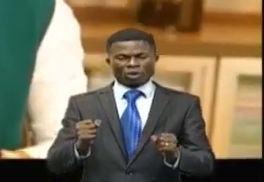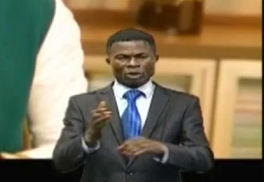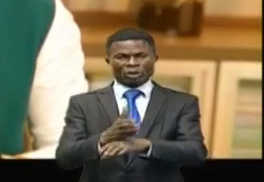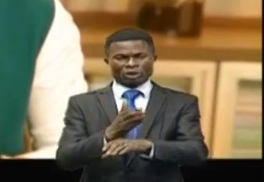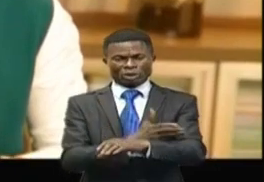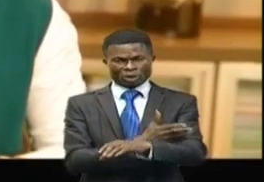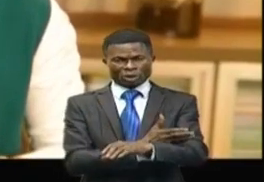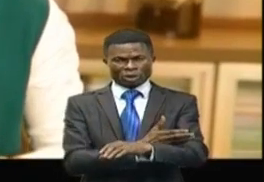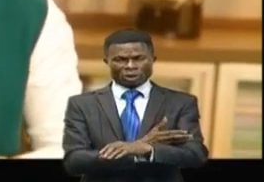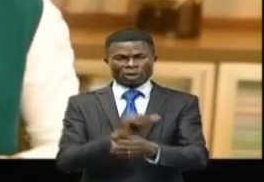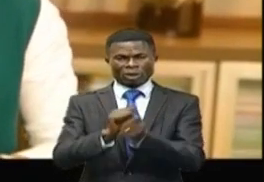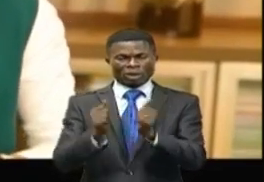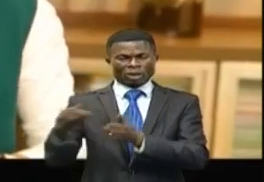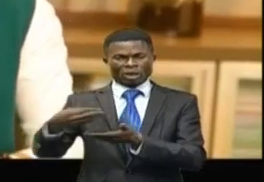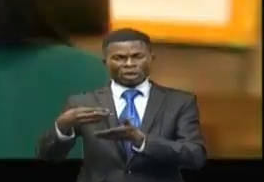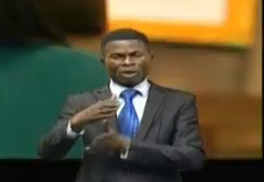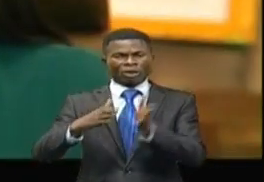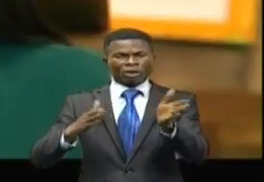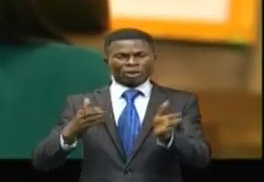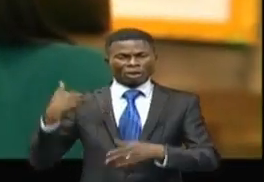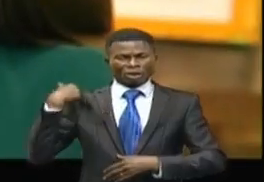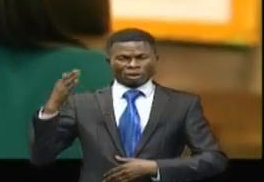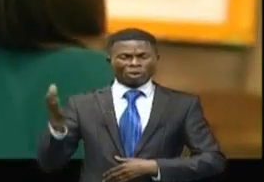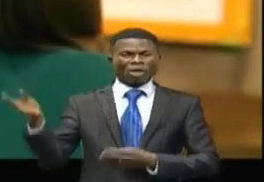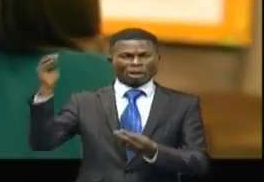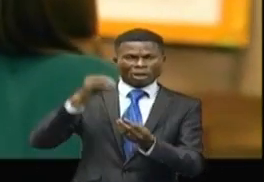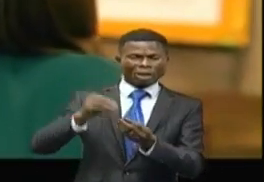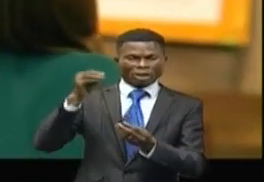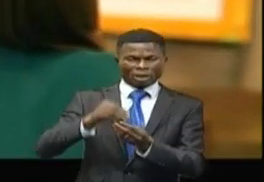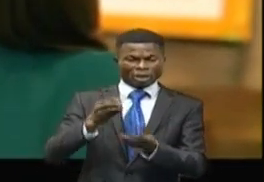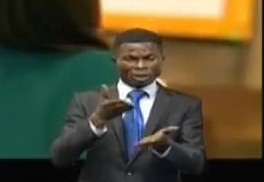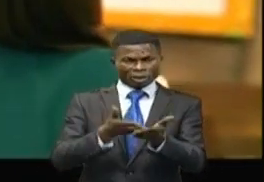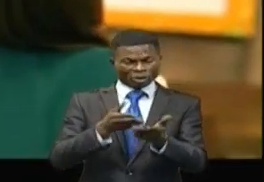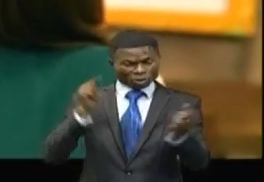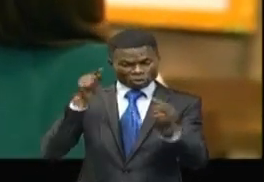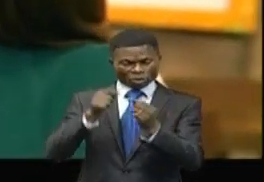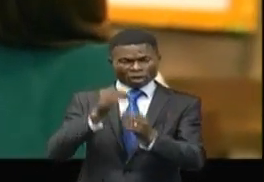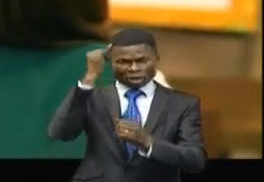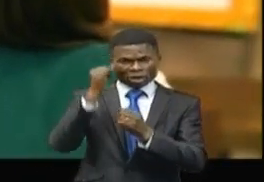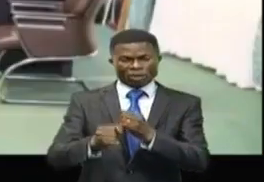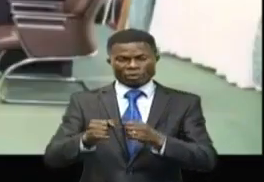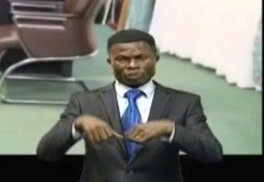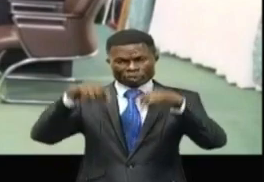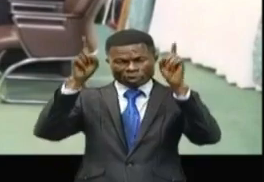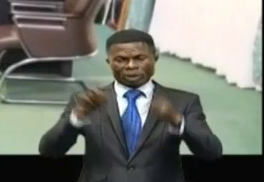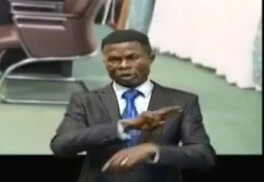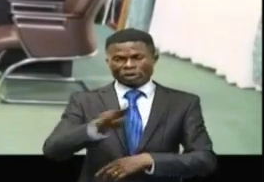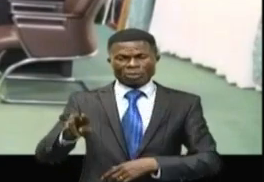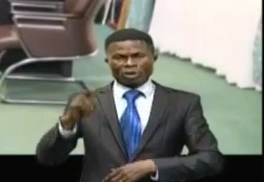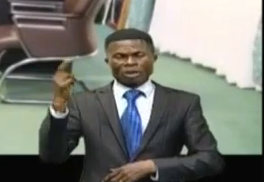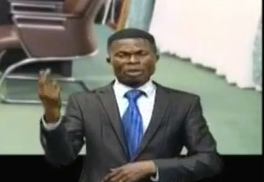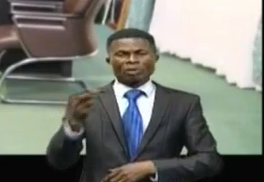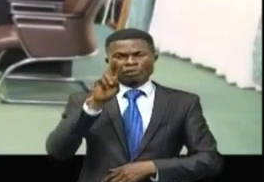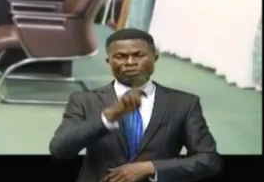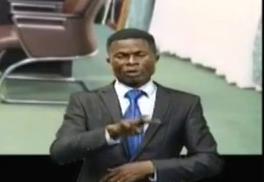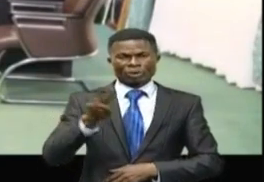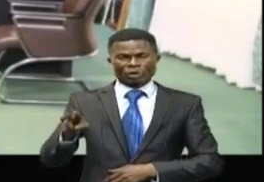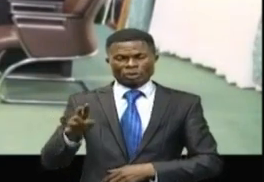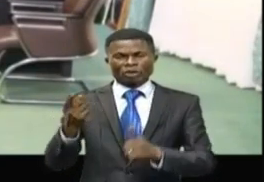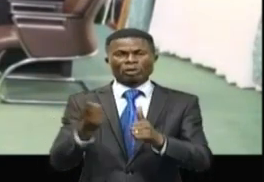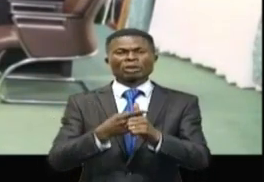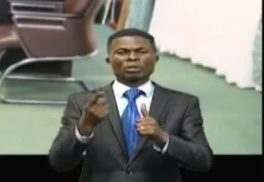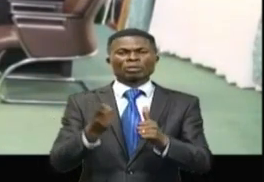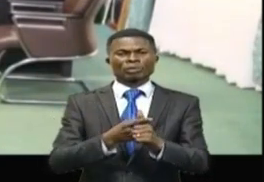de mobilisation de recettes et la maximisation de celle ci jusqu'à la fin de cette année il s'agit